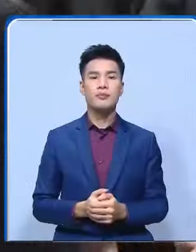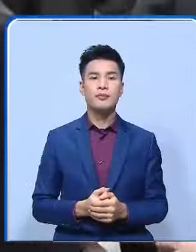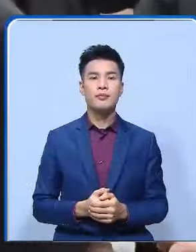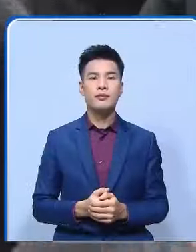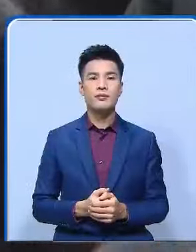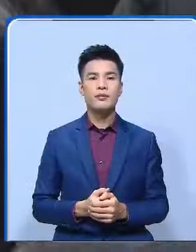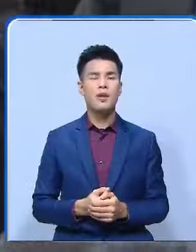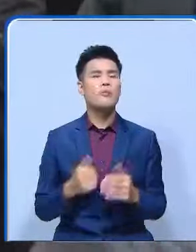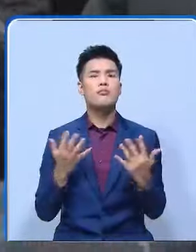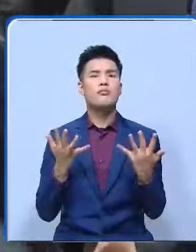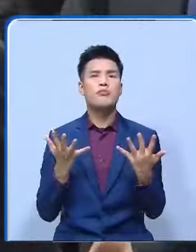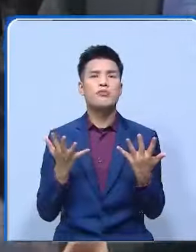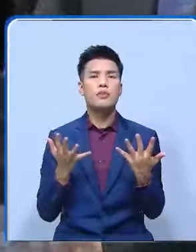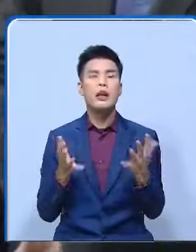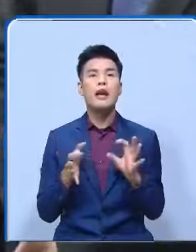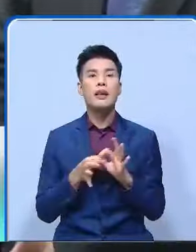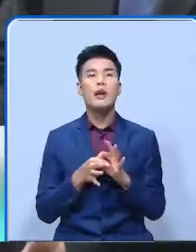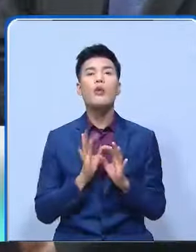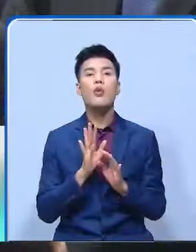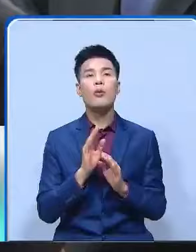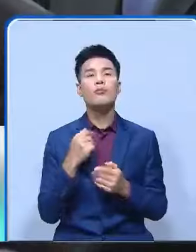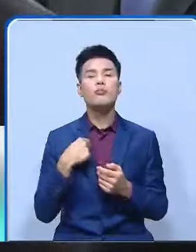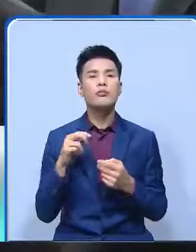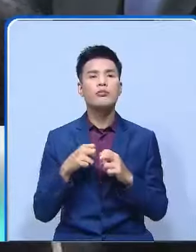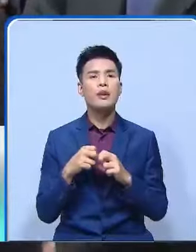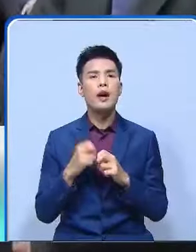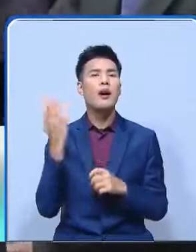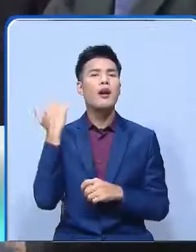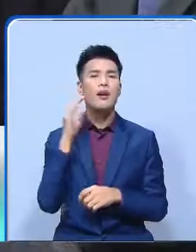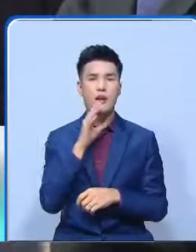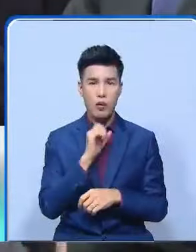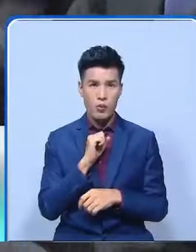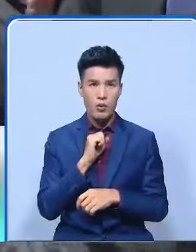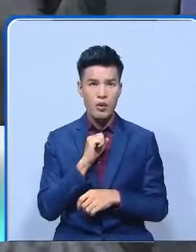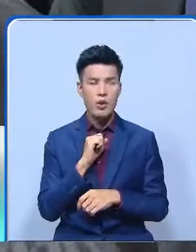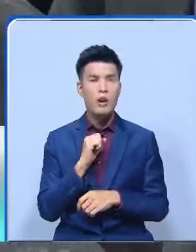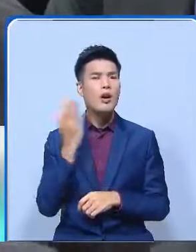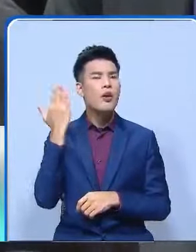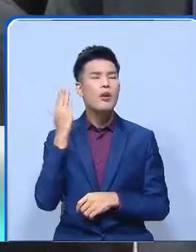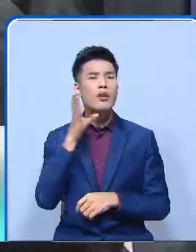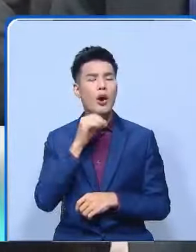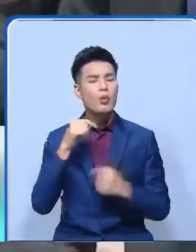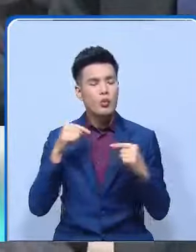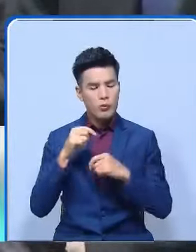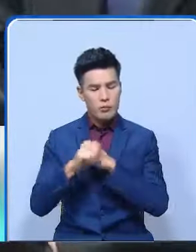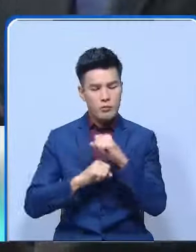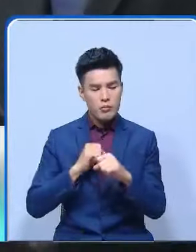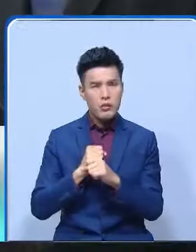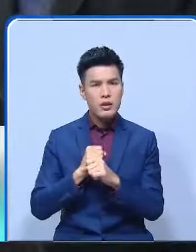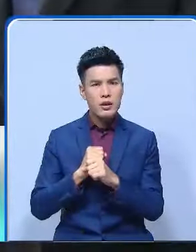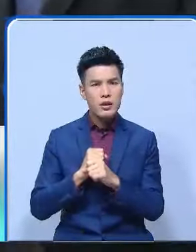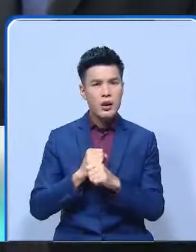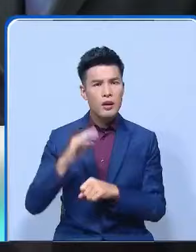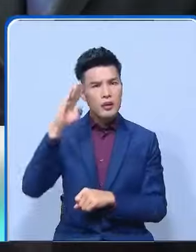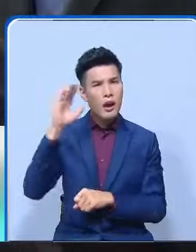ไม่มีอะไรมากเพราะว่าเป็นเรื่องของทางทนาย ก็เป็นคดีที่เกิดขึ้นช่วงหลังการปฏิวัติ